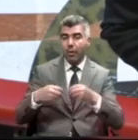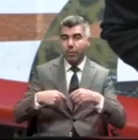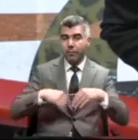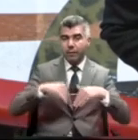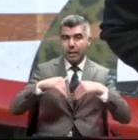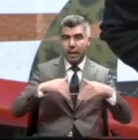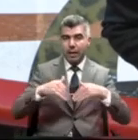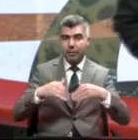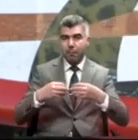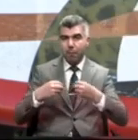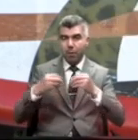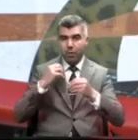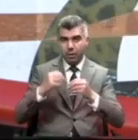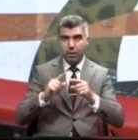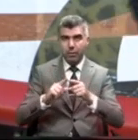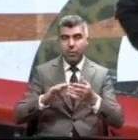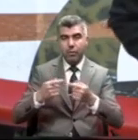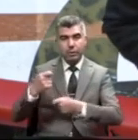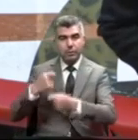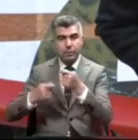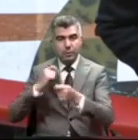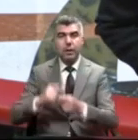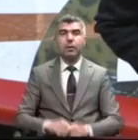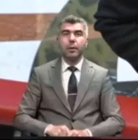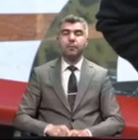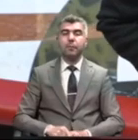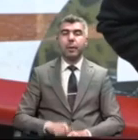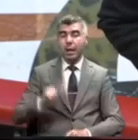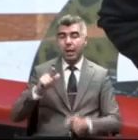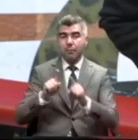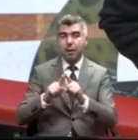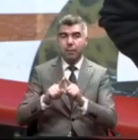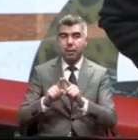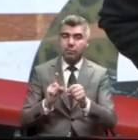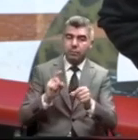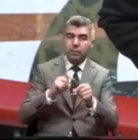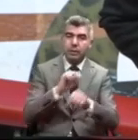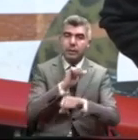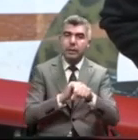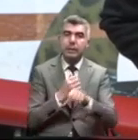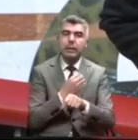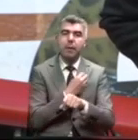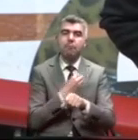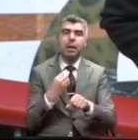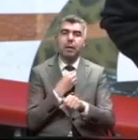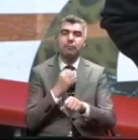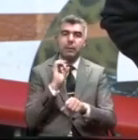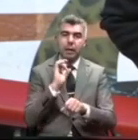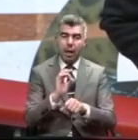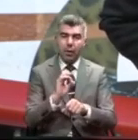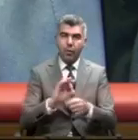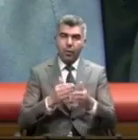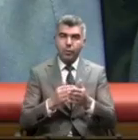وقبل كل شيء بالنسبه للادماج الاجتماعي كاين هاد الورش الملكي الكبير ديال الحمايه الاجتماعيه